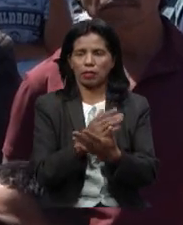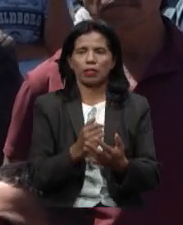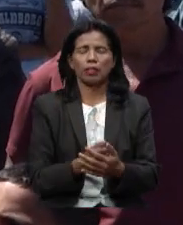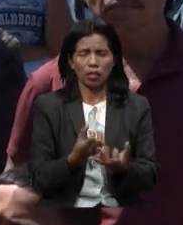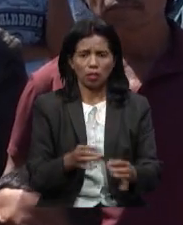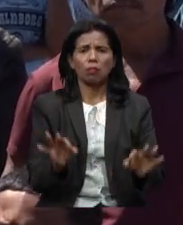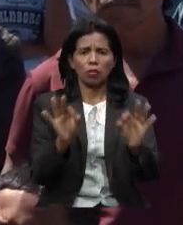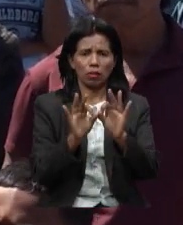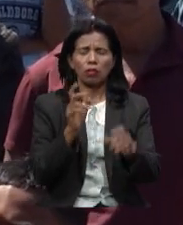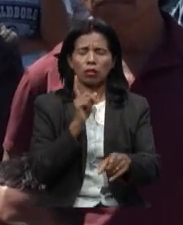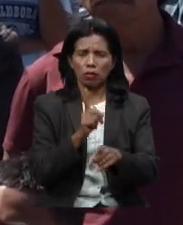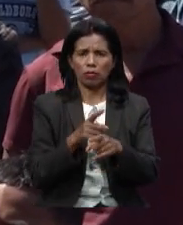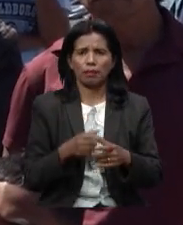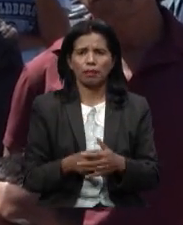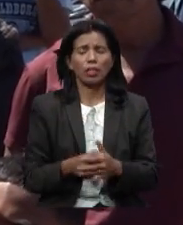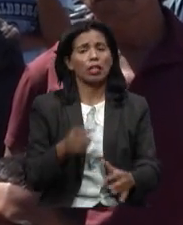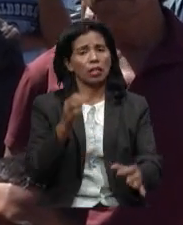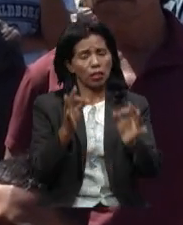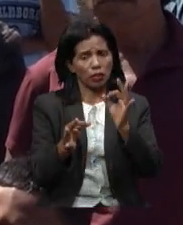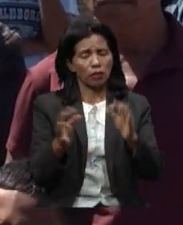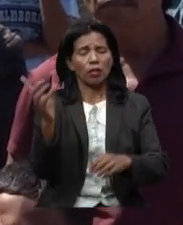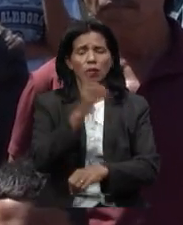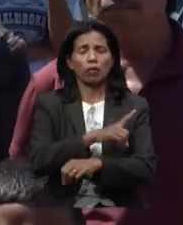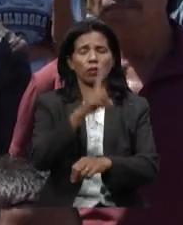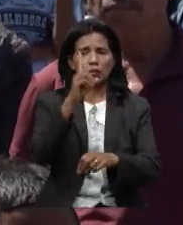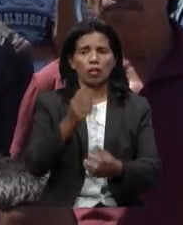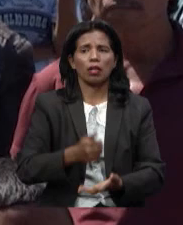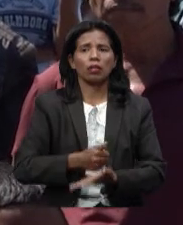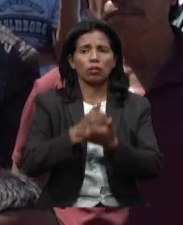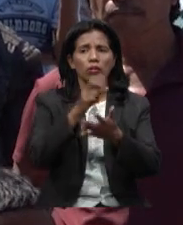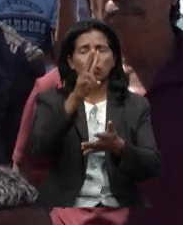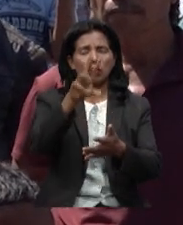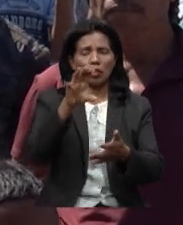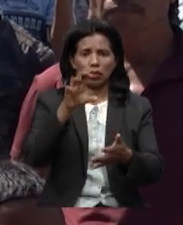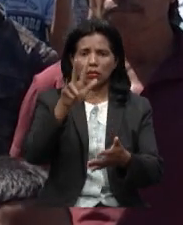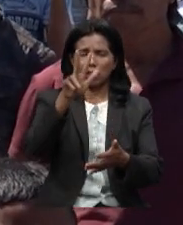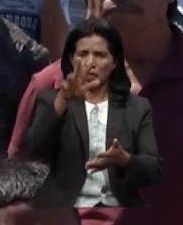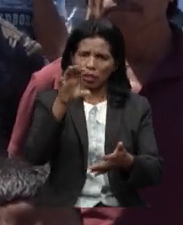importante. Sekarang ni loro ida atenementu 200 atau 300.